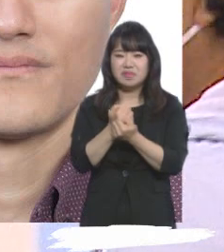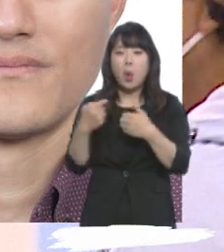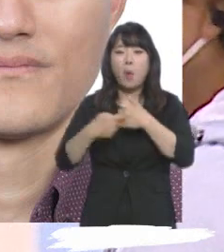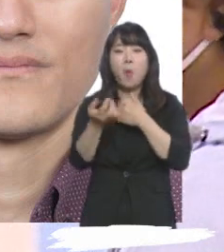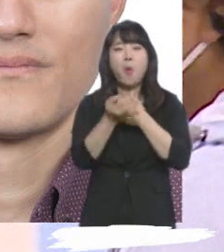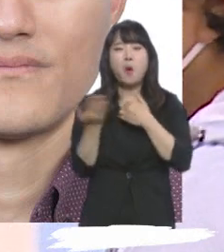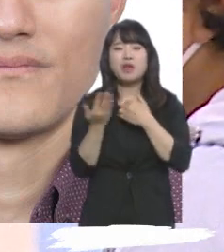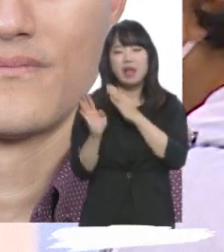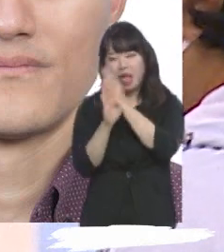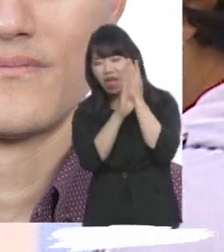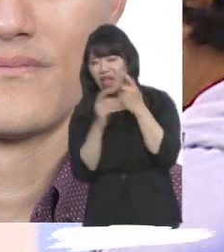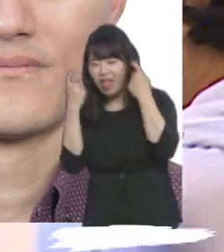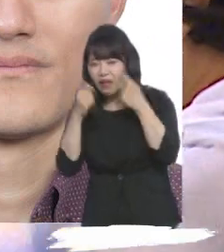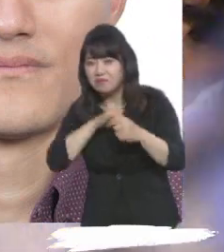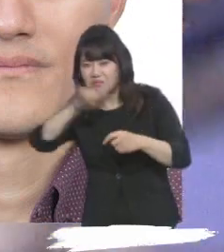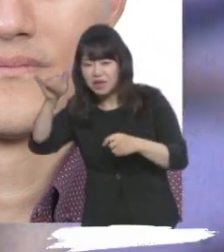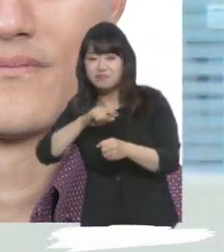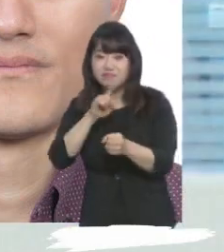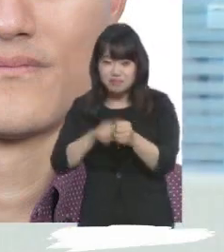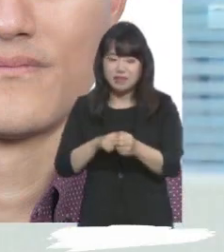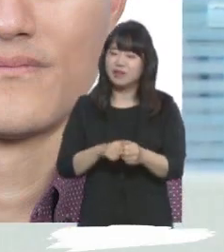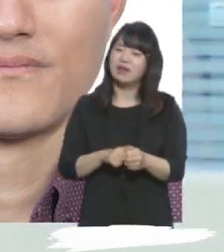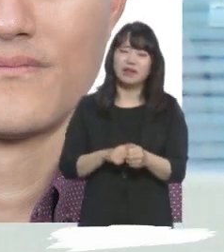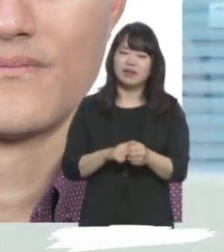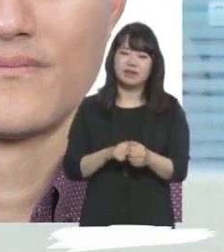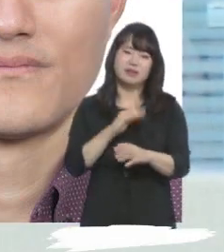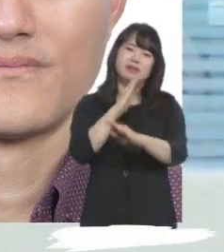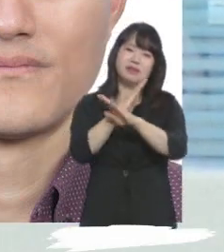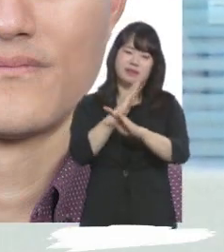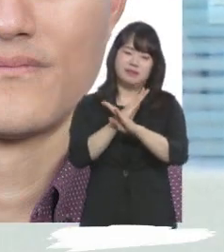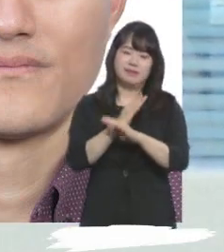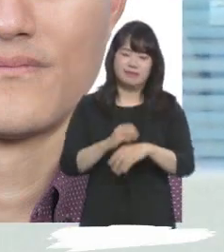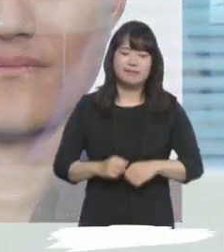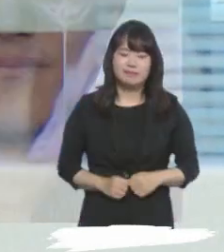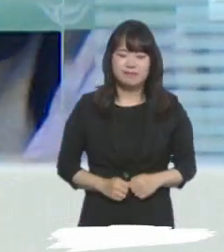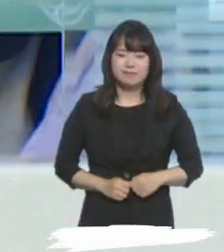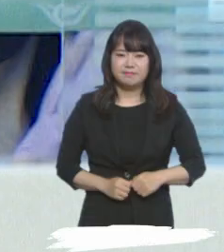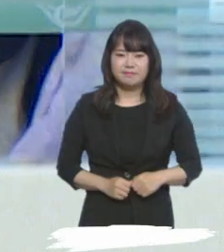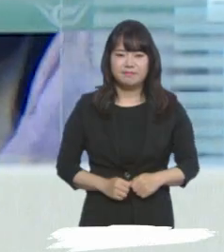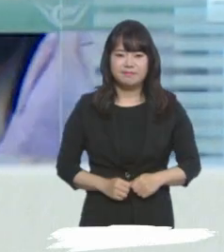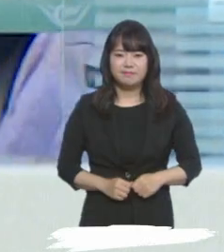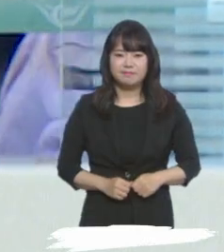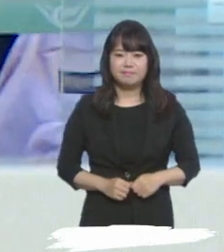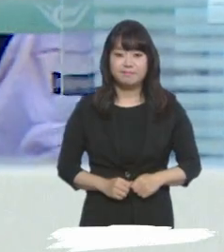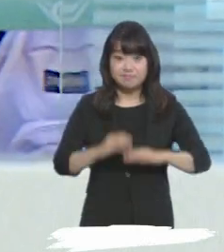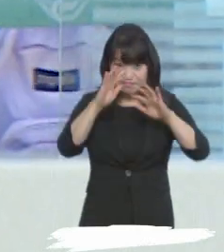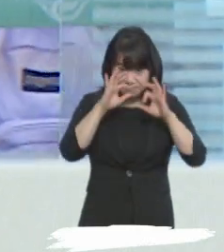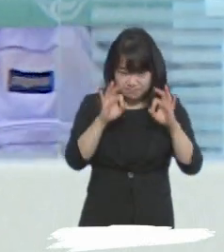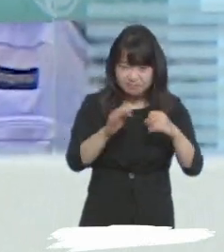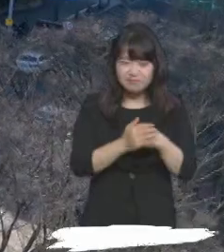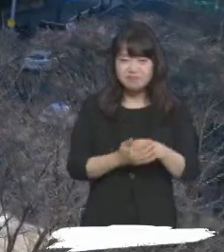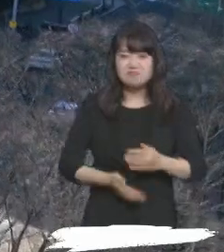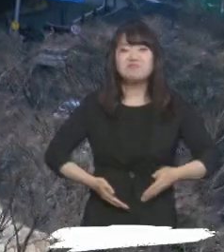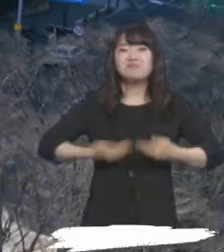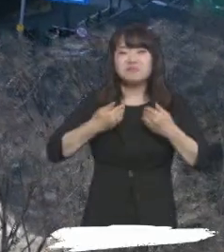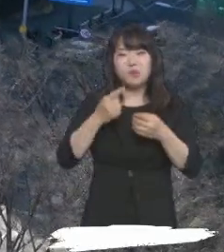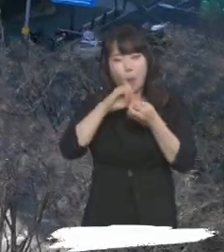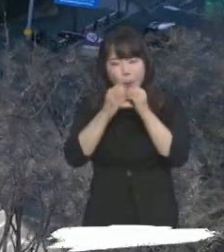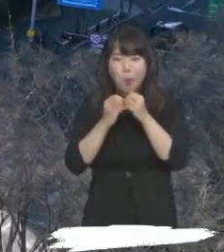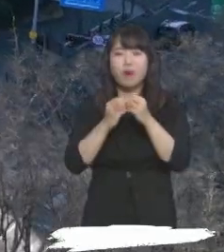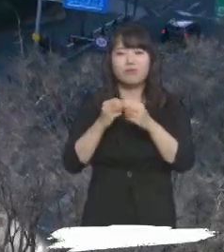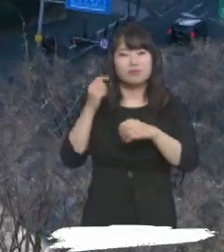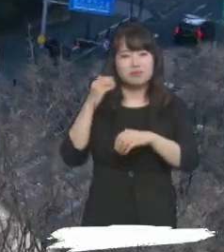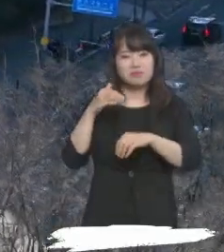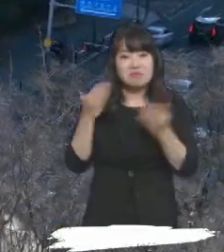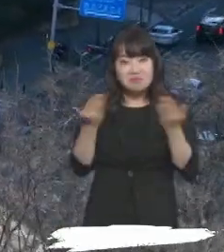여행, 목적으로 가는 거는 아예 하지 말아야 하지 않을까라는 생각이 듭니다. 이처럼 주먹구구식 해외 출장 계획을